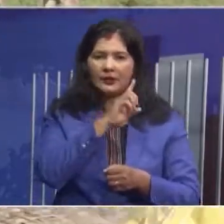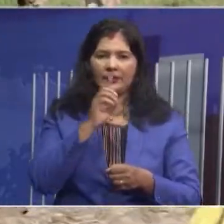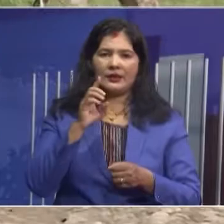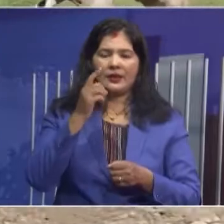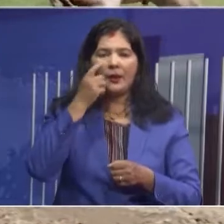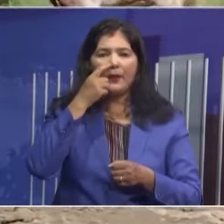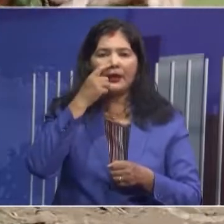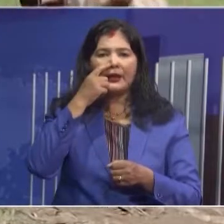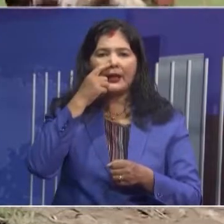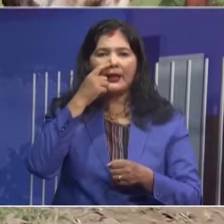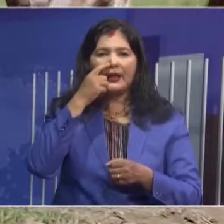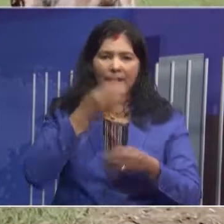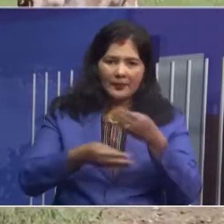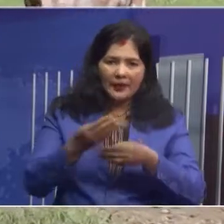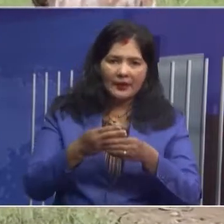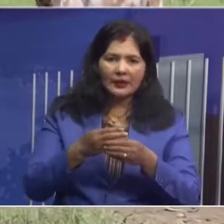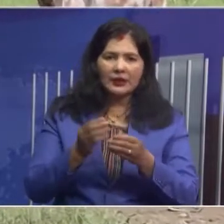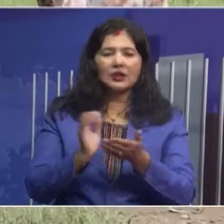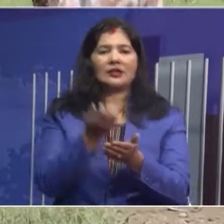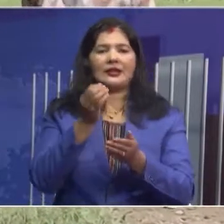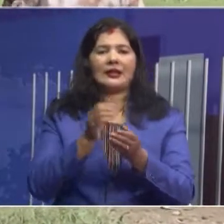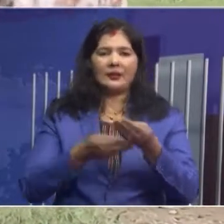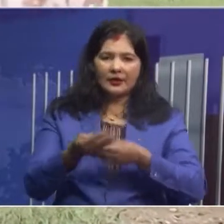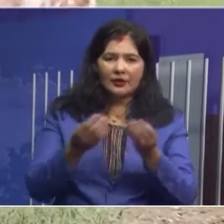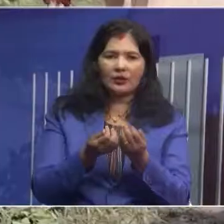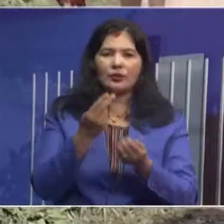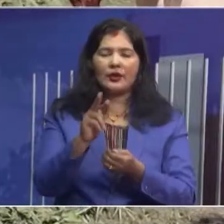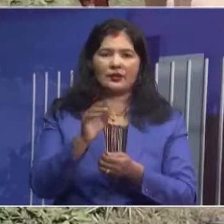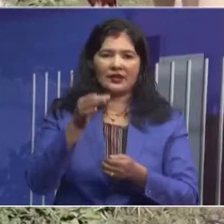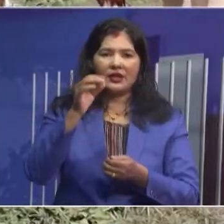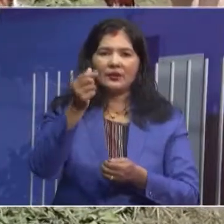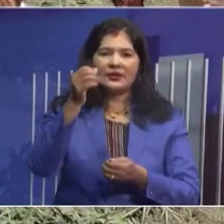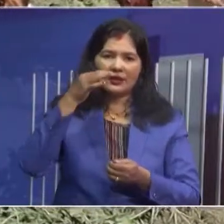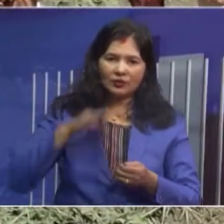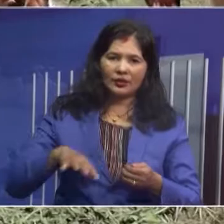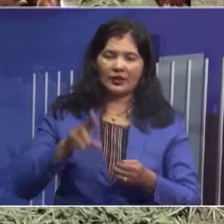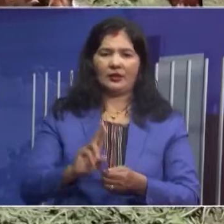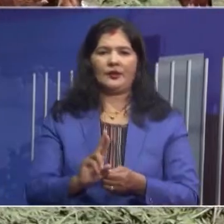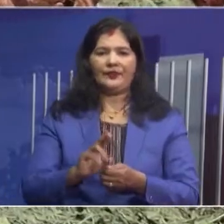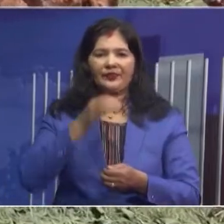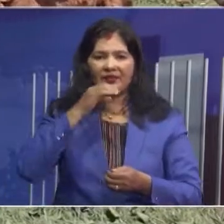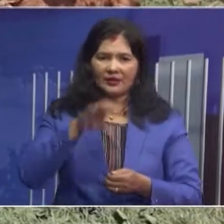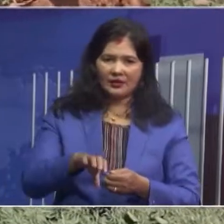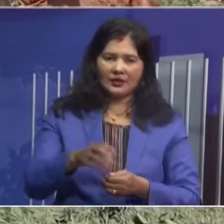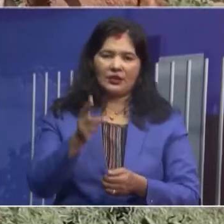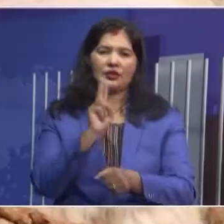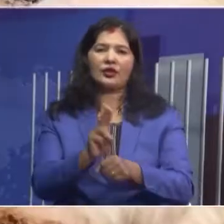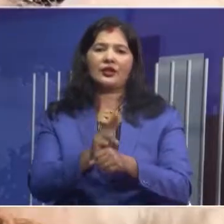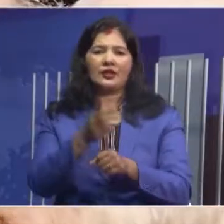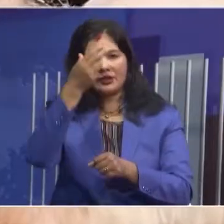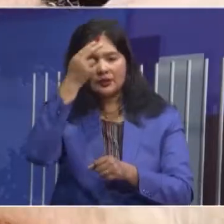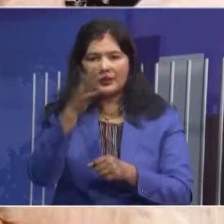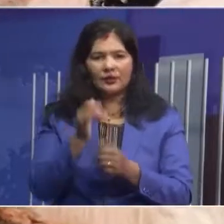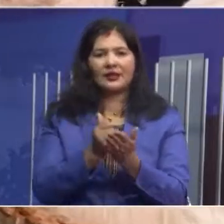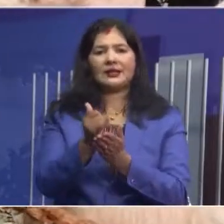खाद्य व्यवस्था तथा व्यापार कम्पनीलाई बिक्री गर्नुभएको छ। निश्चित मूल्य तोकेर खसी बोकाको खरिद बिक्री हुँदा ठगिने समस्या नहुने किसान